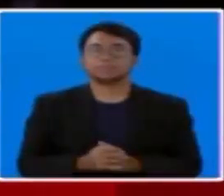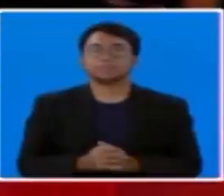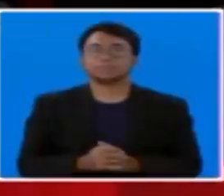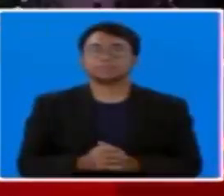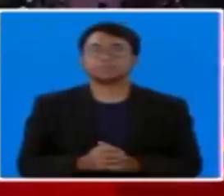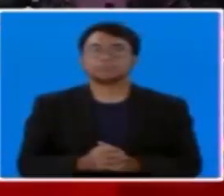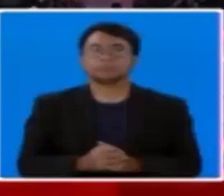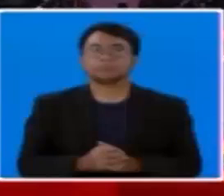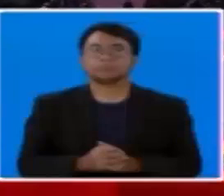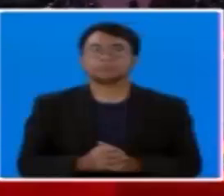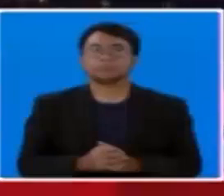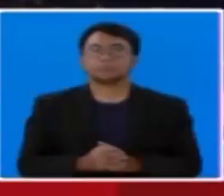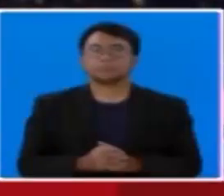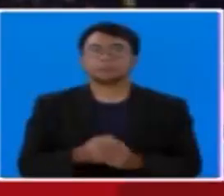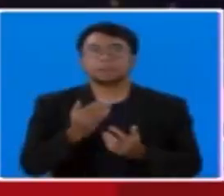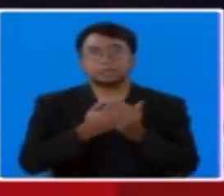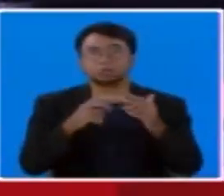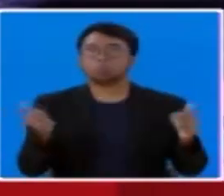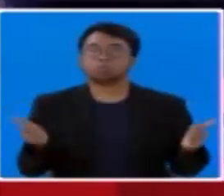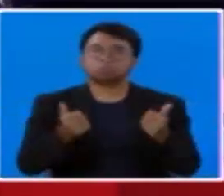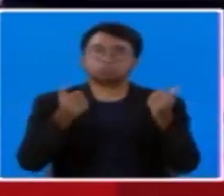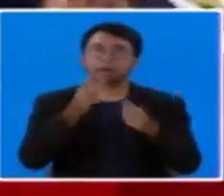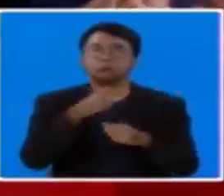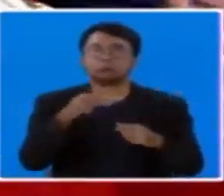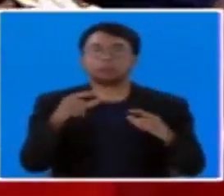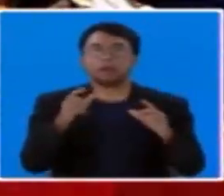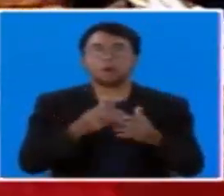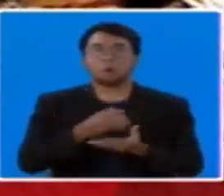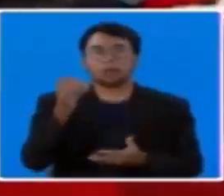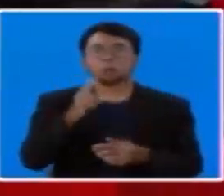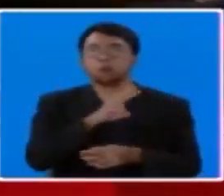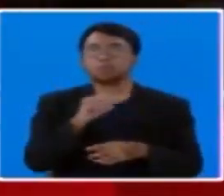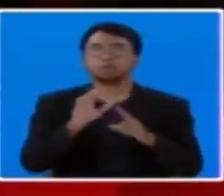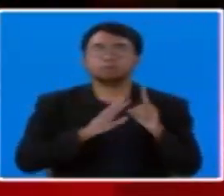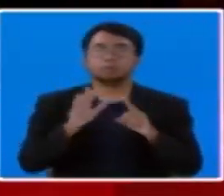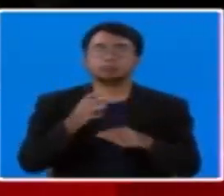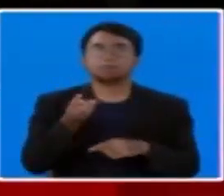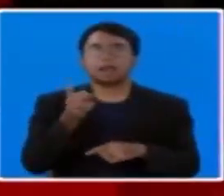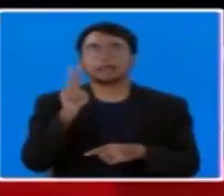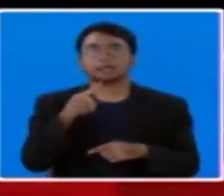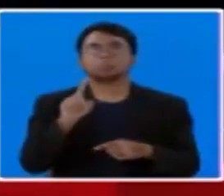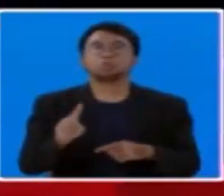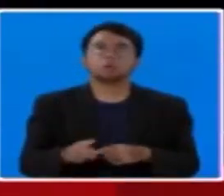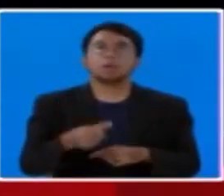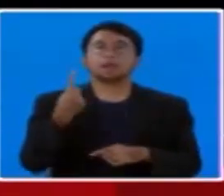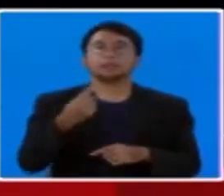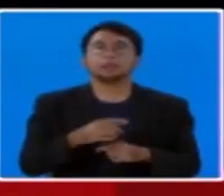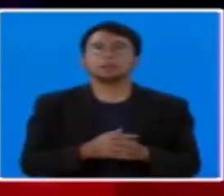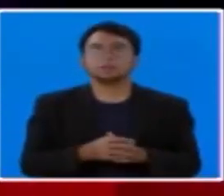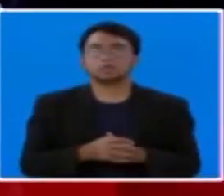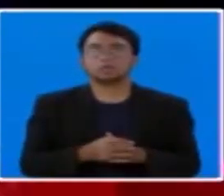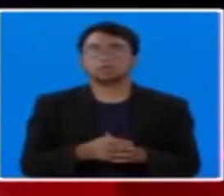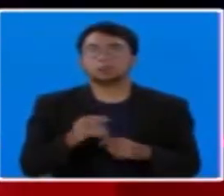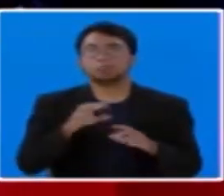Ajang penghargaan bergengsi Indonesia Awards 2019 sudah di depan mata. Sejumlah kepala daerah, menteri,